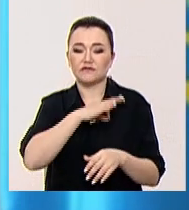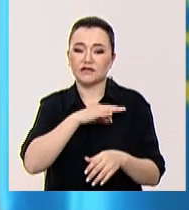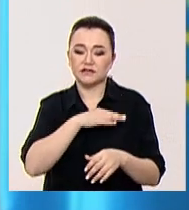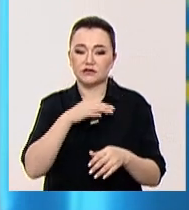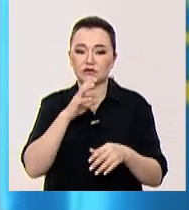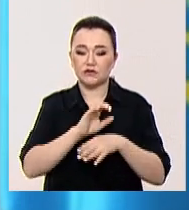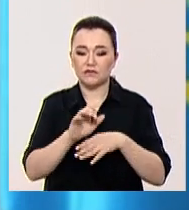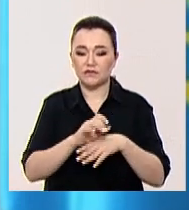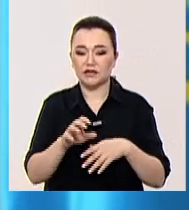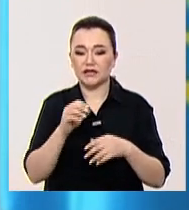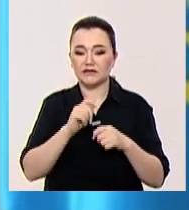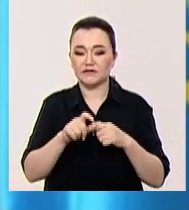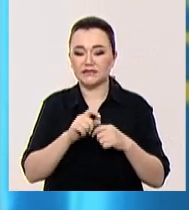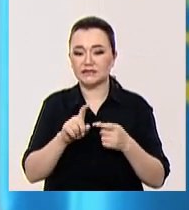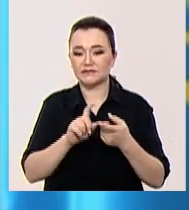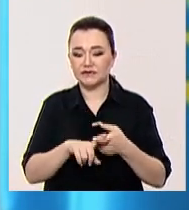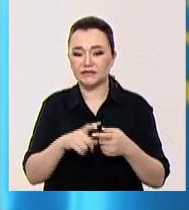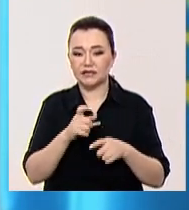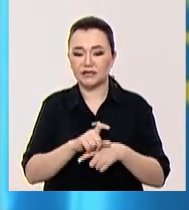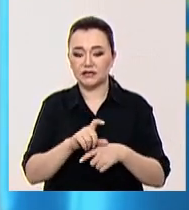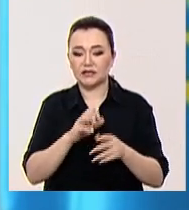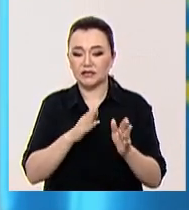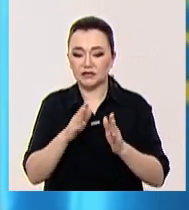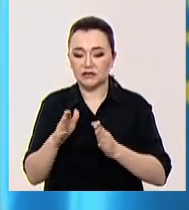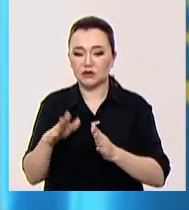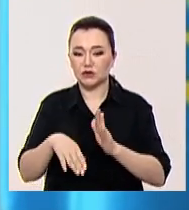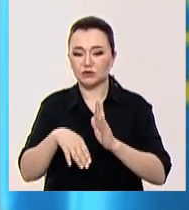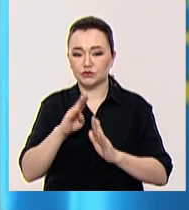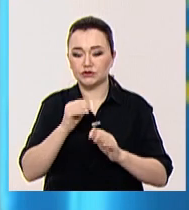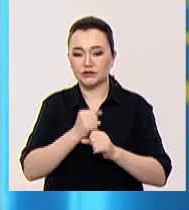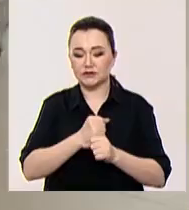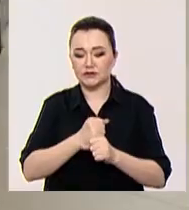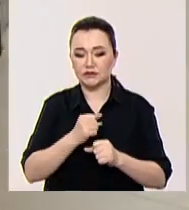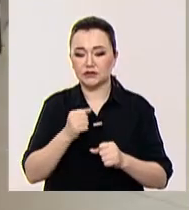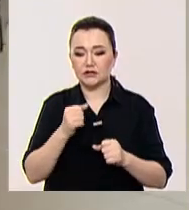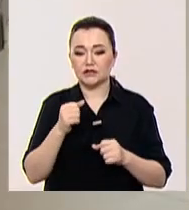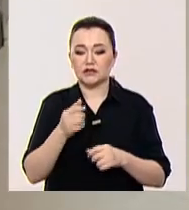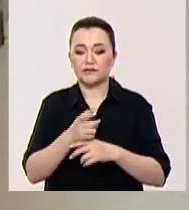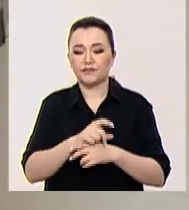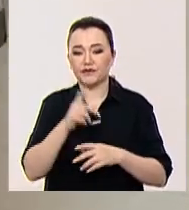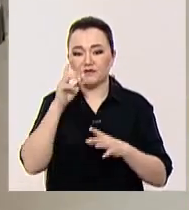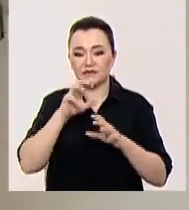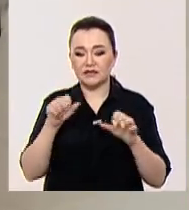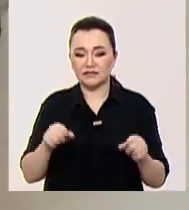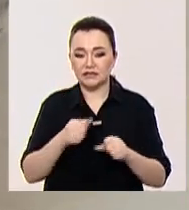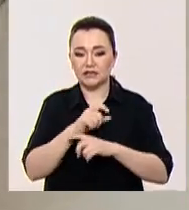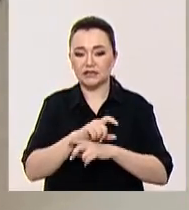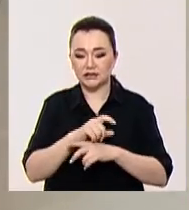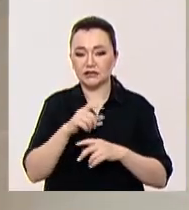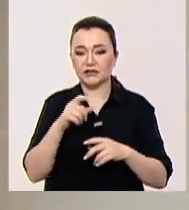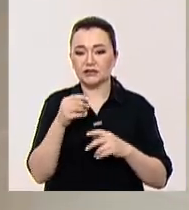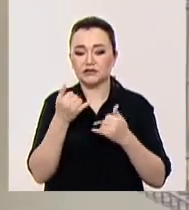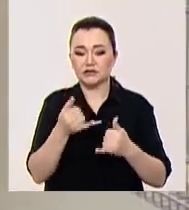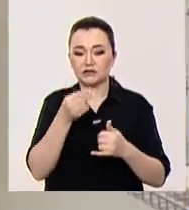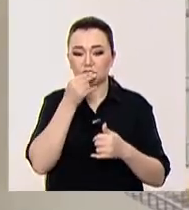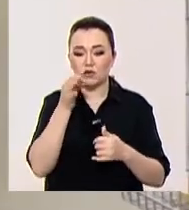тауар интервенциялары, құбылмалықты ретке келтірудің нарықтық тетіктерін енгізу ұсынылады. Ал үкімет басшысы бұл орайда еліміз негізгі